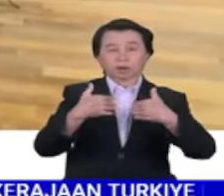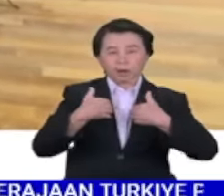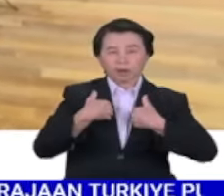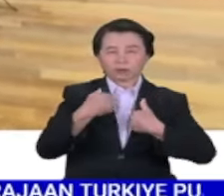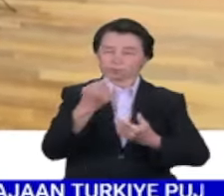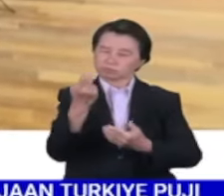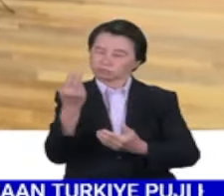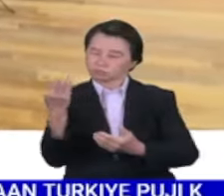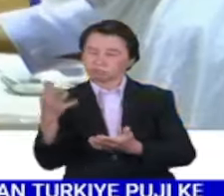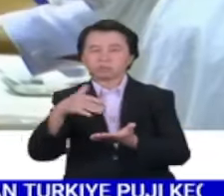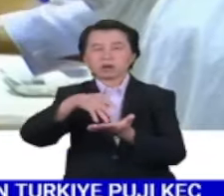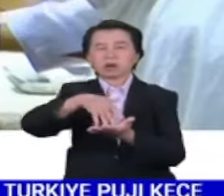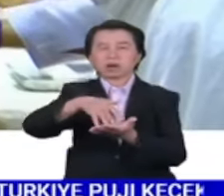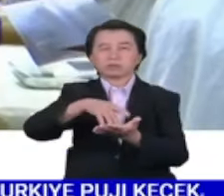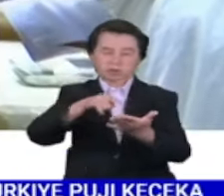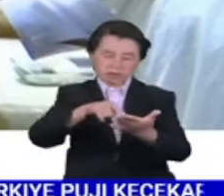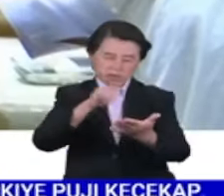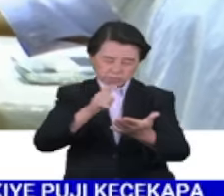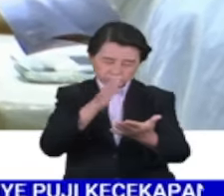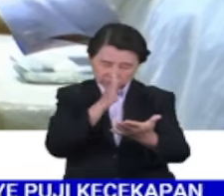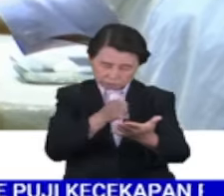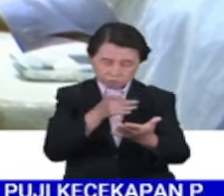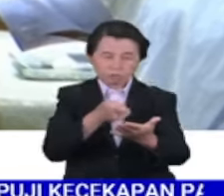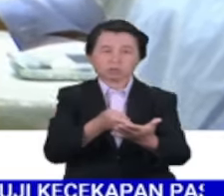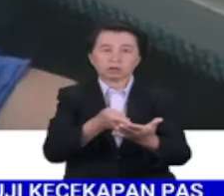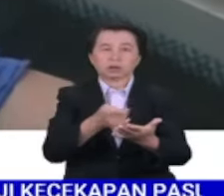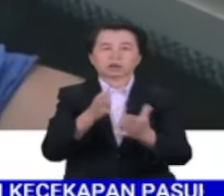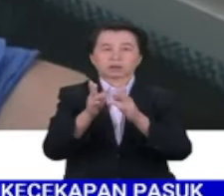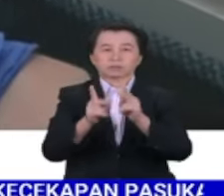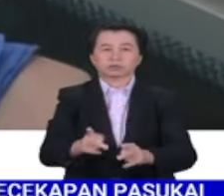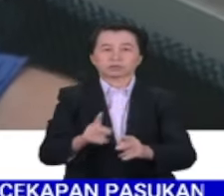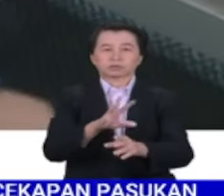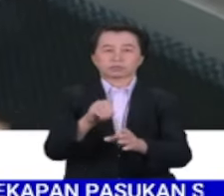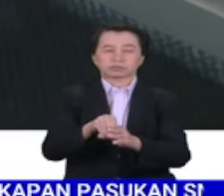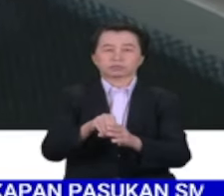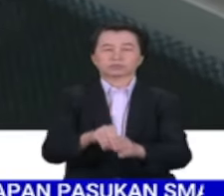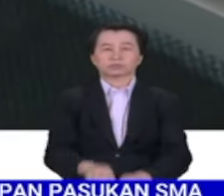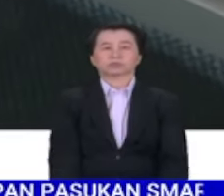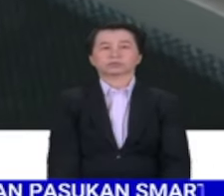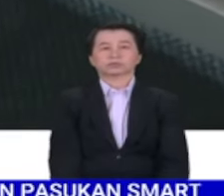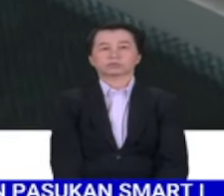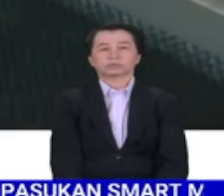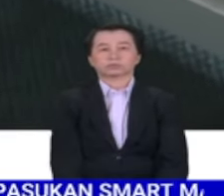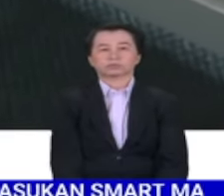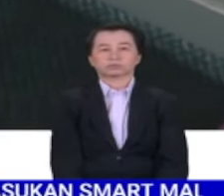terdapat juga beberapa kelemahan yang perlu diberi perhatian oleh pihak terlibat